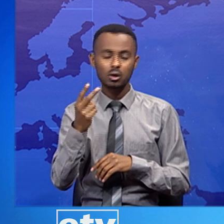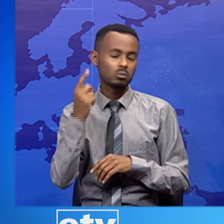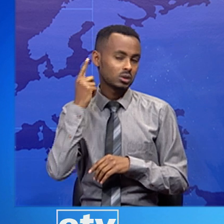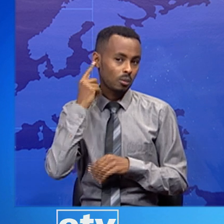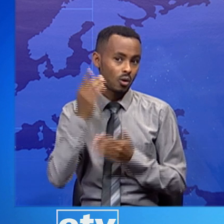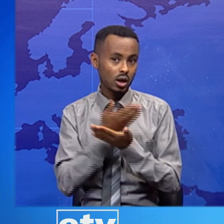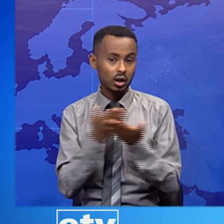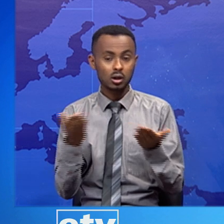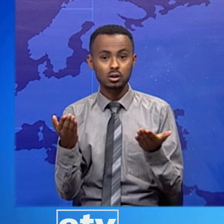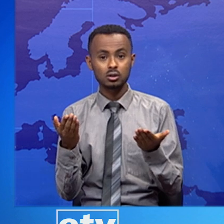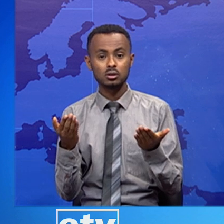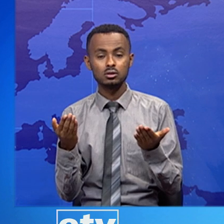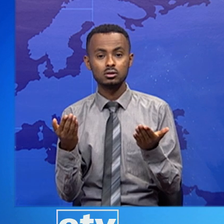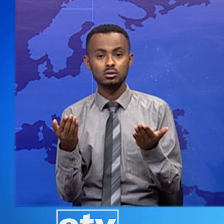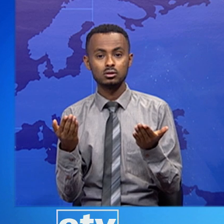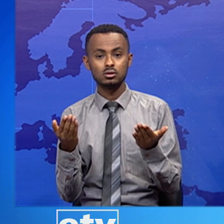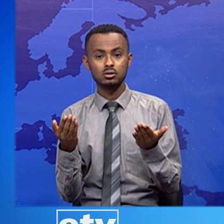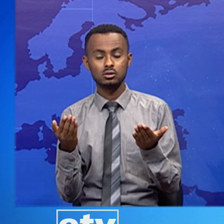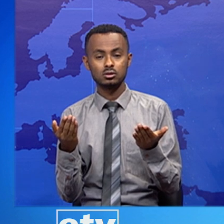የምናየው ነገር የምንሰማው ነገር